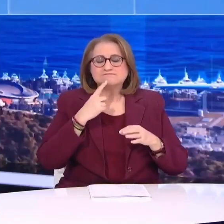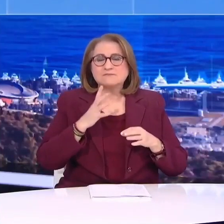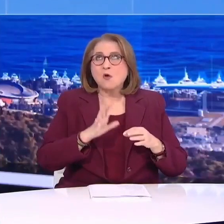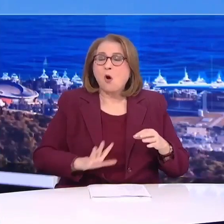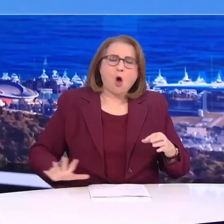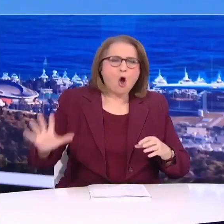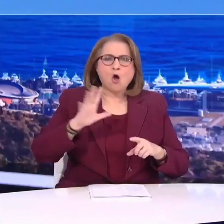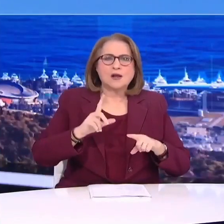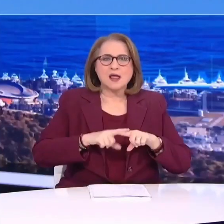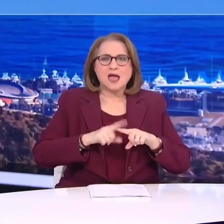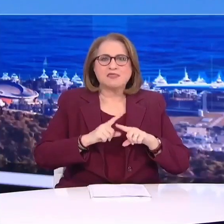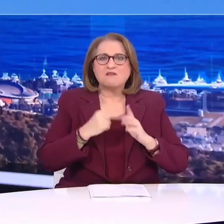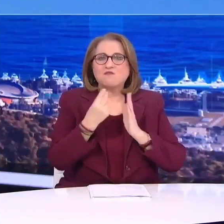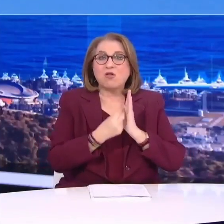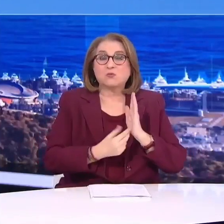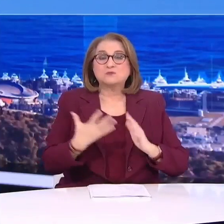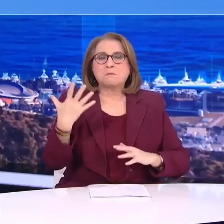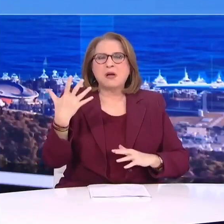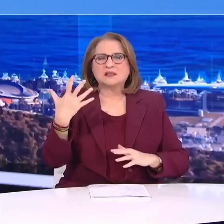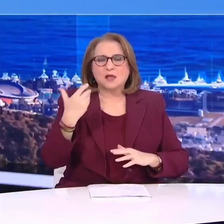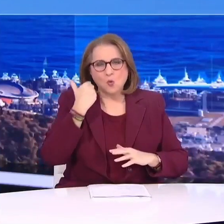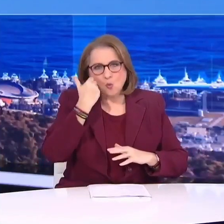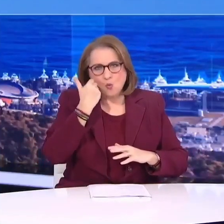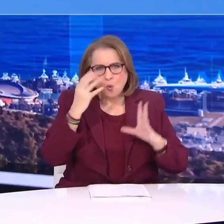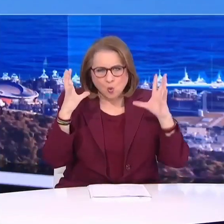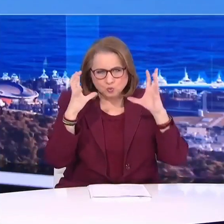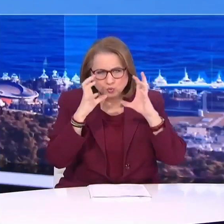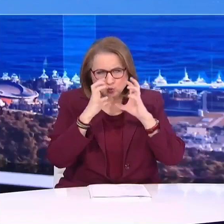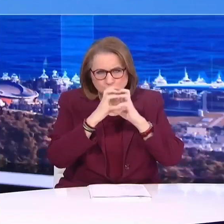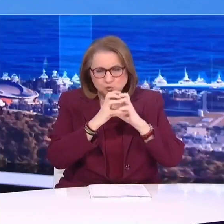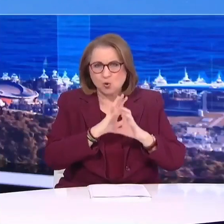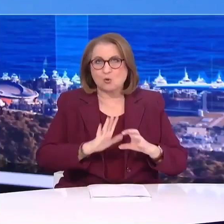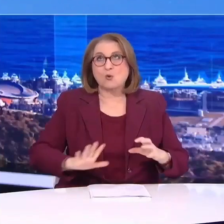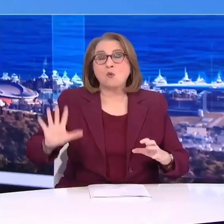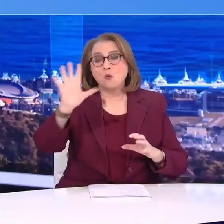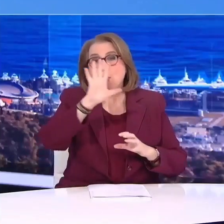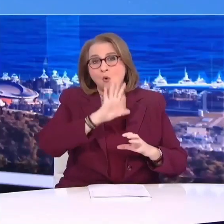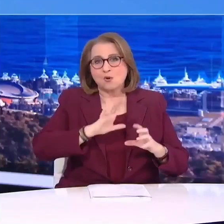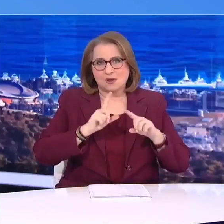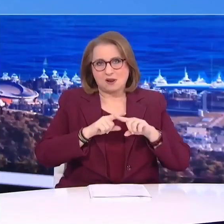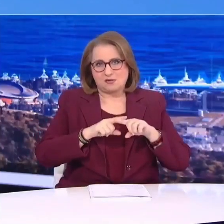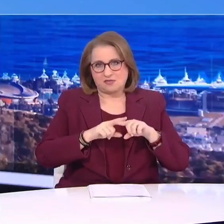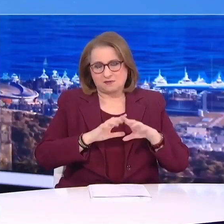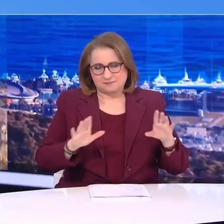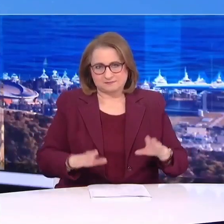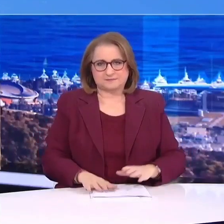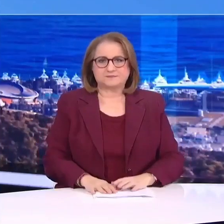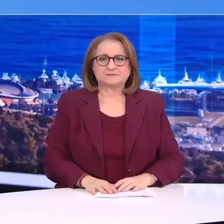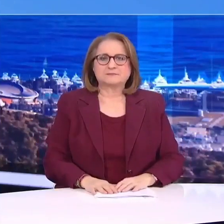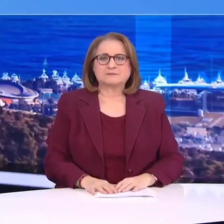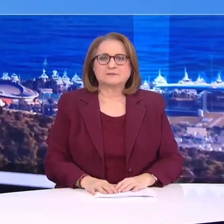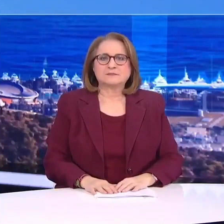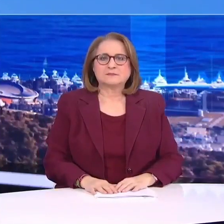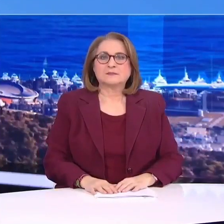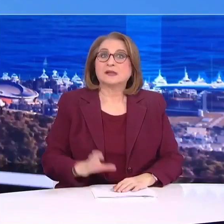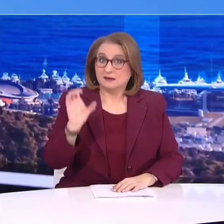στο επίπεδο 5. Όπως άλλωστε και όλη η Ευρώπη, σύμφωνα με την τελευταία έκθεση που συντάσσει το ECDC. Βλέπουμε